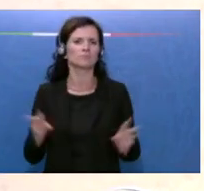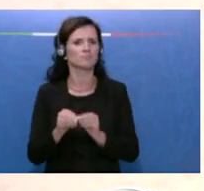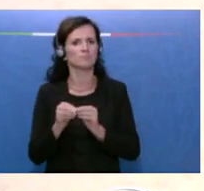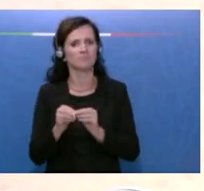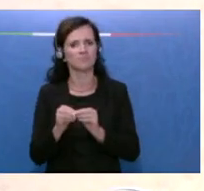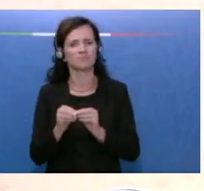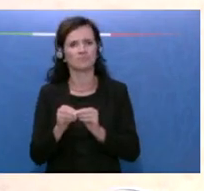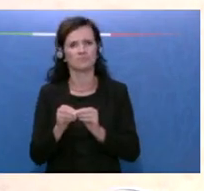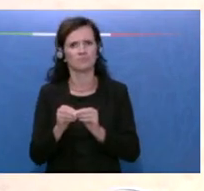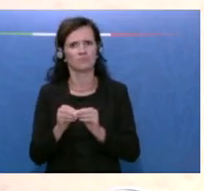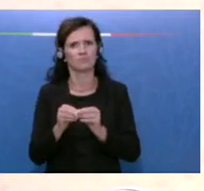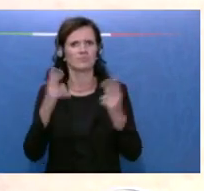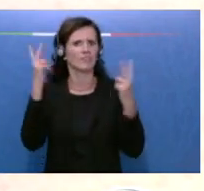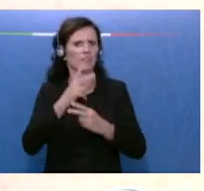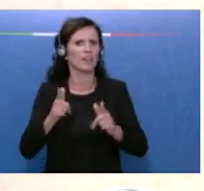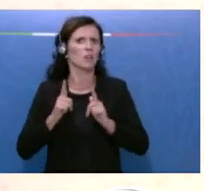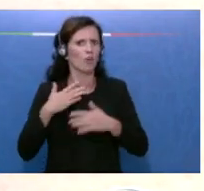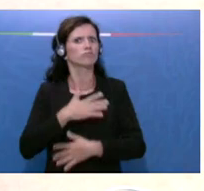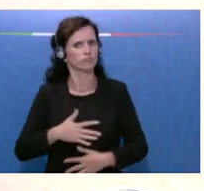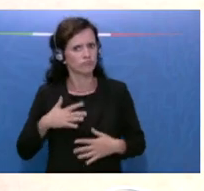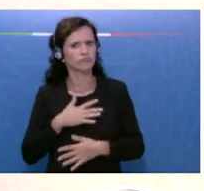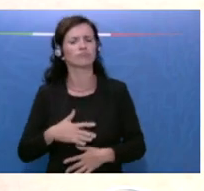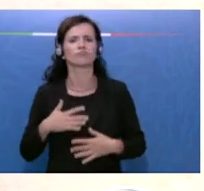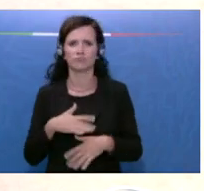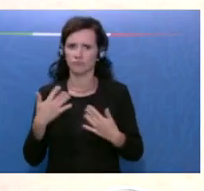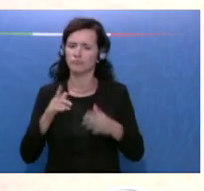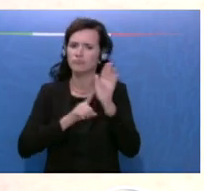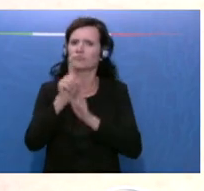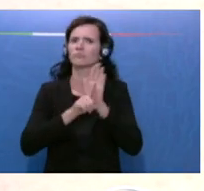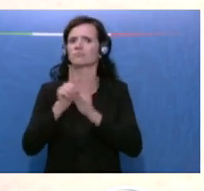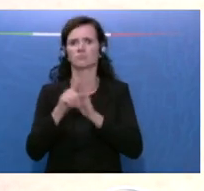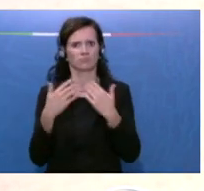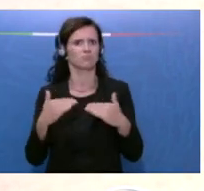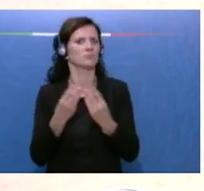molto soddisfacente e e fruttuoso